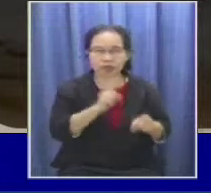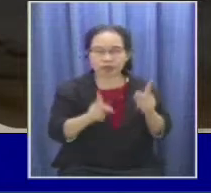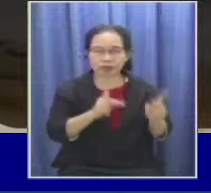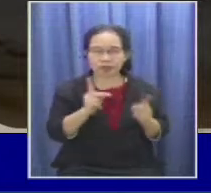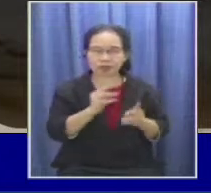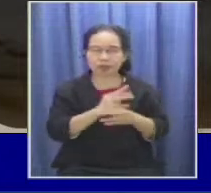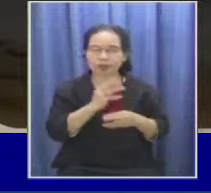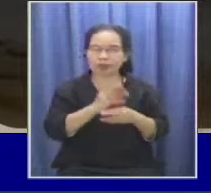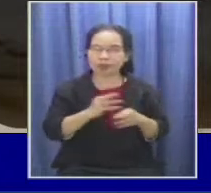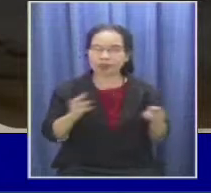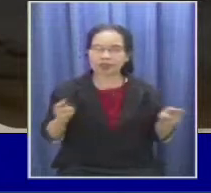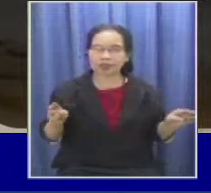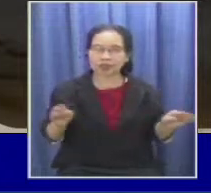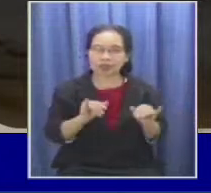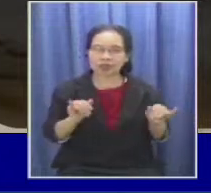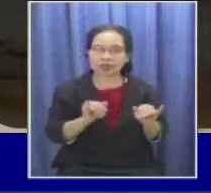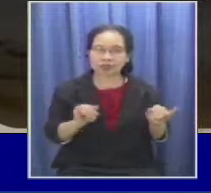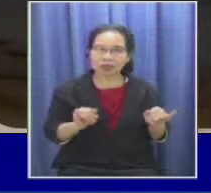na